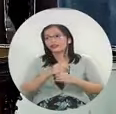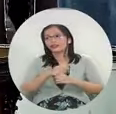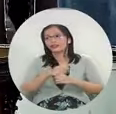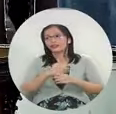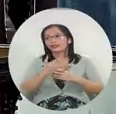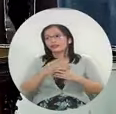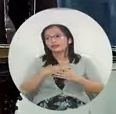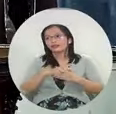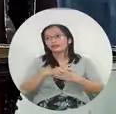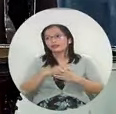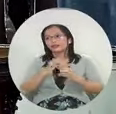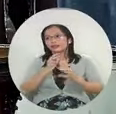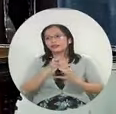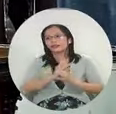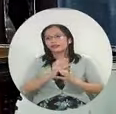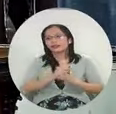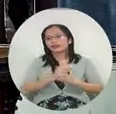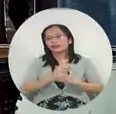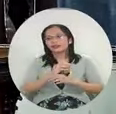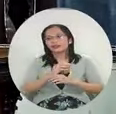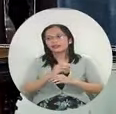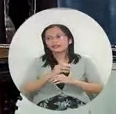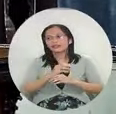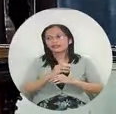matumba ang upat, naa ka pa itindog.